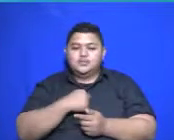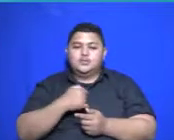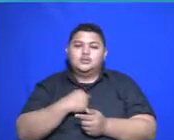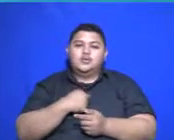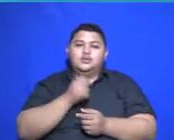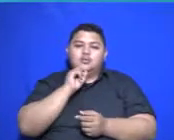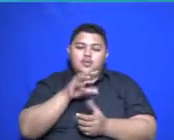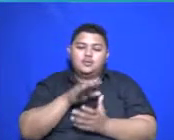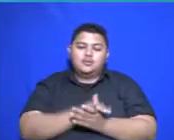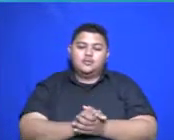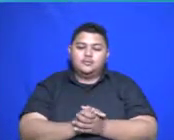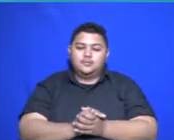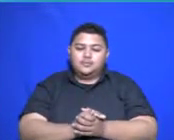bahwa